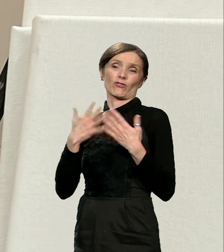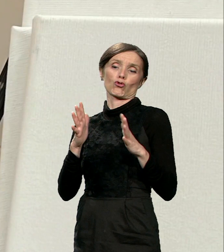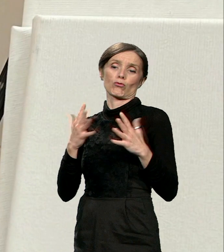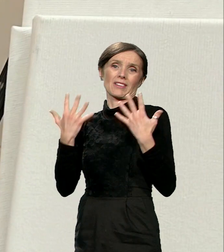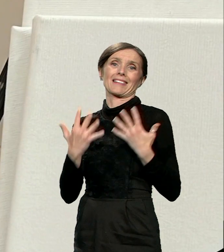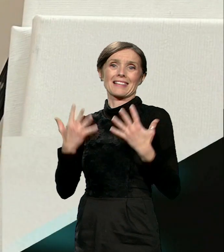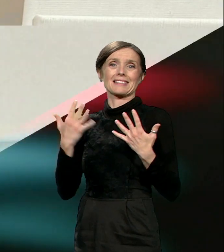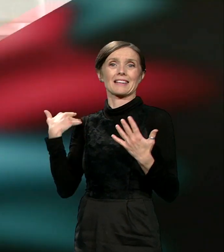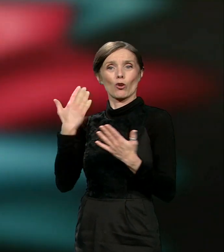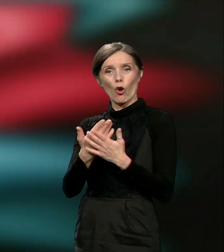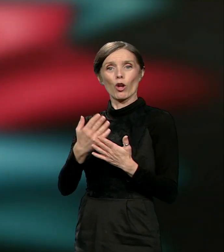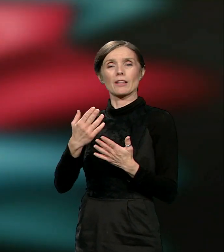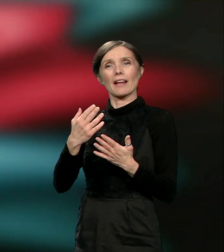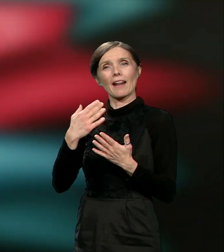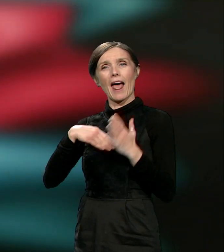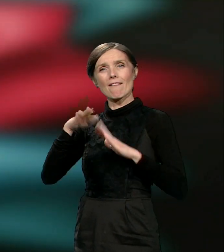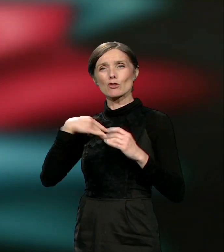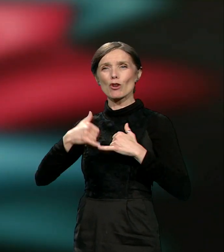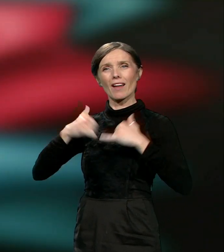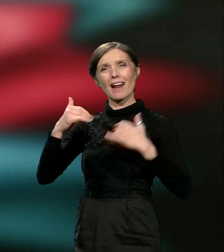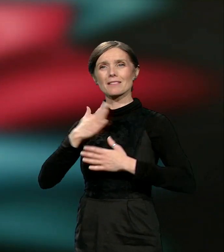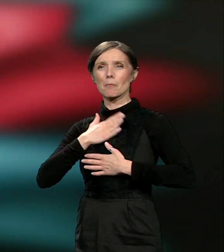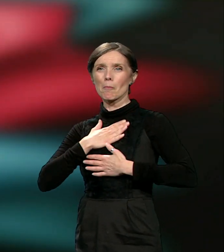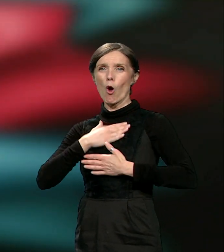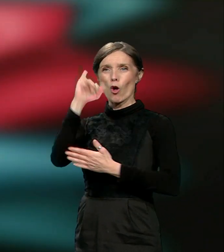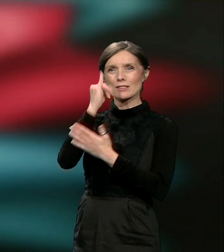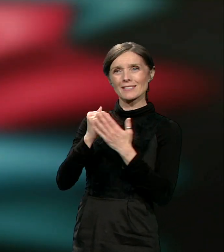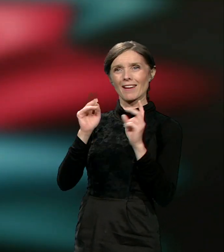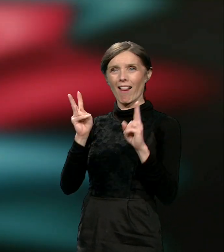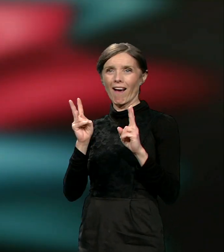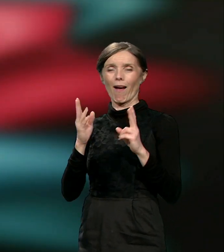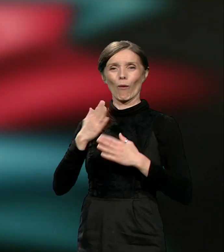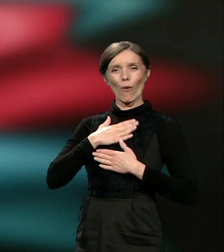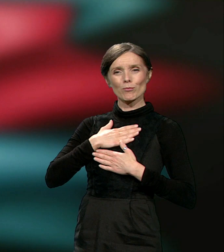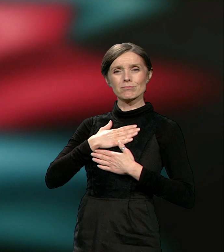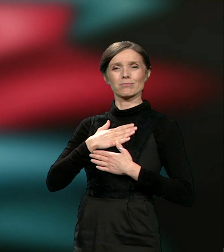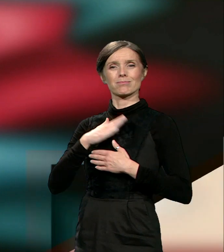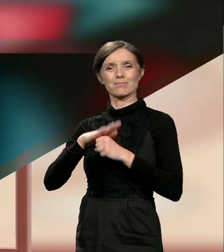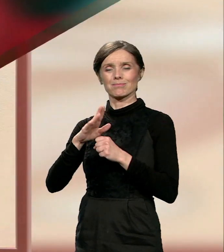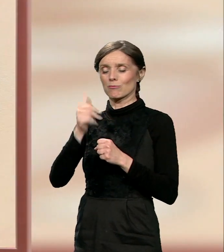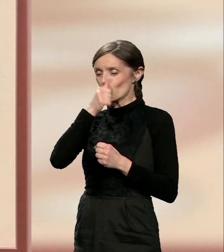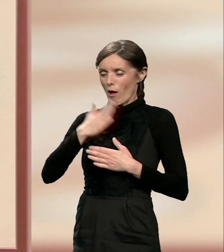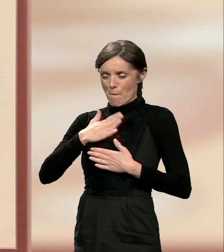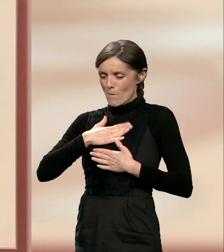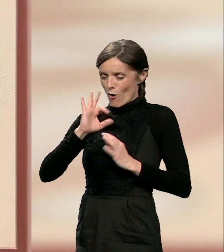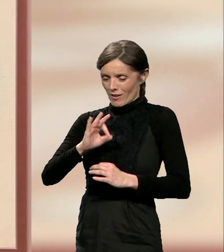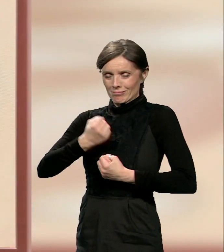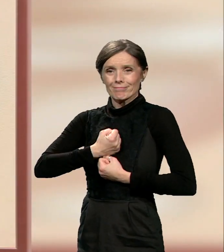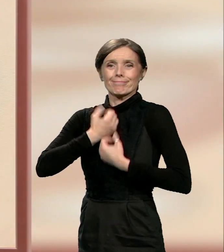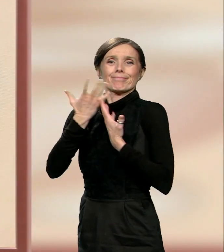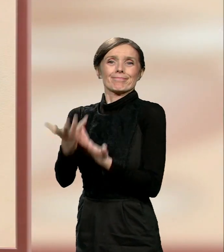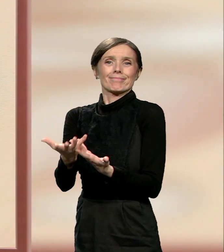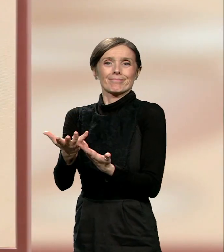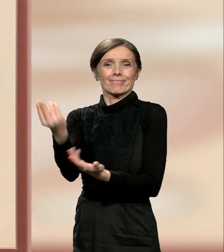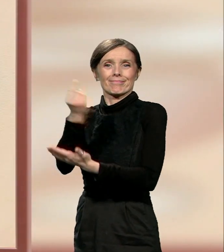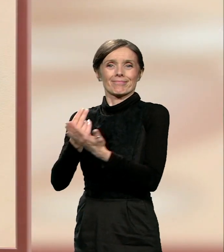prima svoj neki stil i nešto što je zaista izlazilo iz mene. Tako da sam